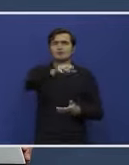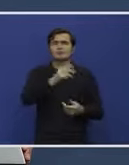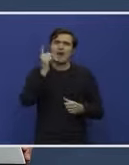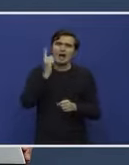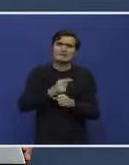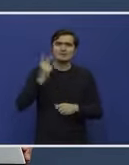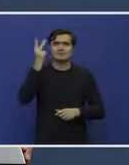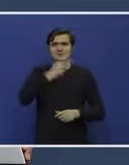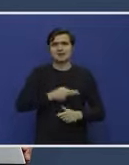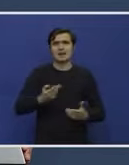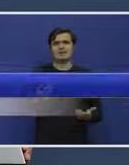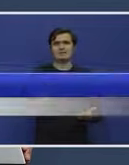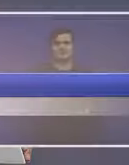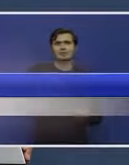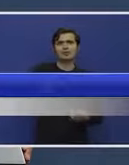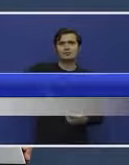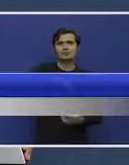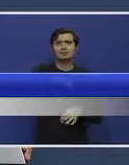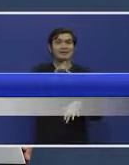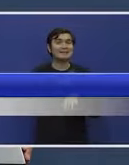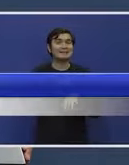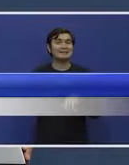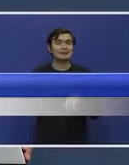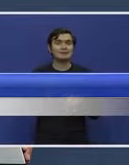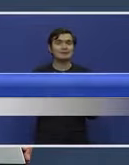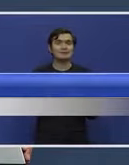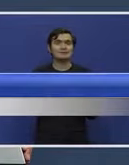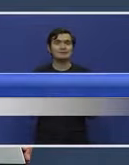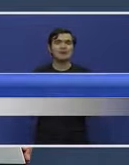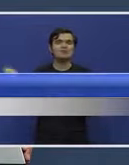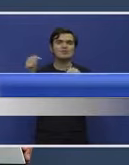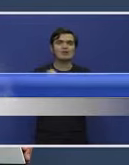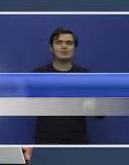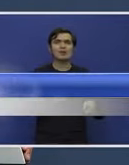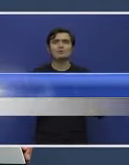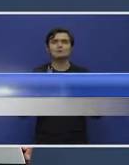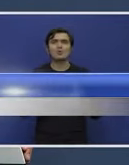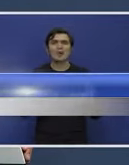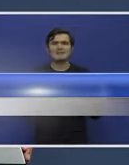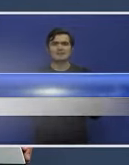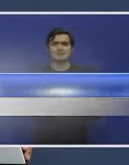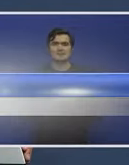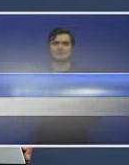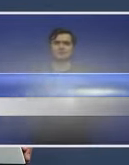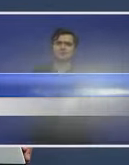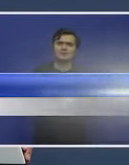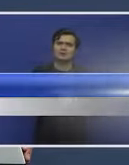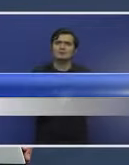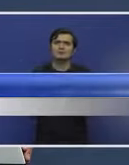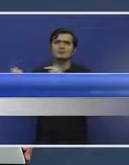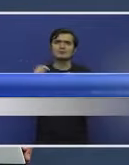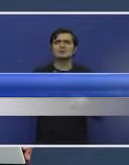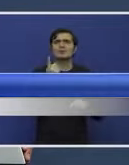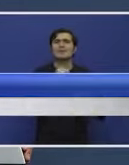este că încercăm o întoarcere la normalitate și o întoarcere la un parteneria cu